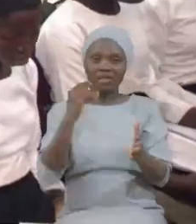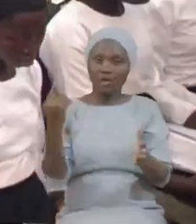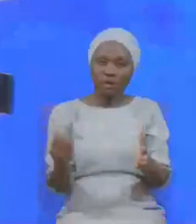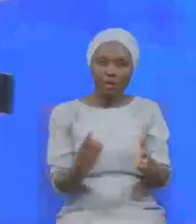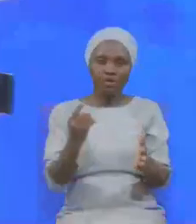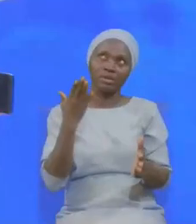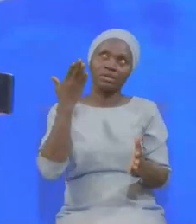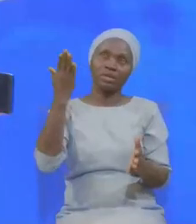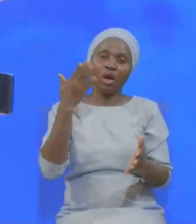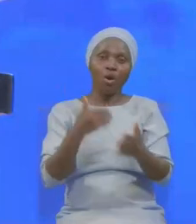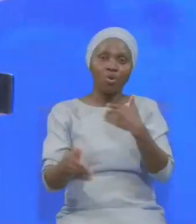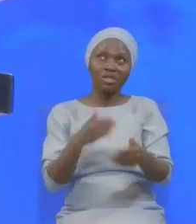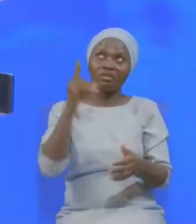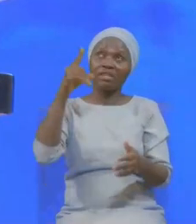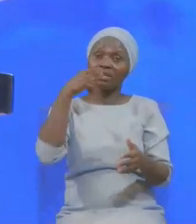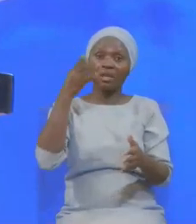et